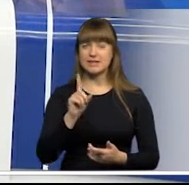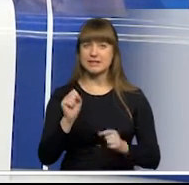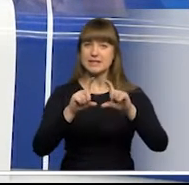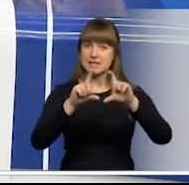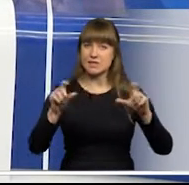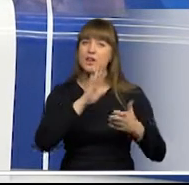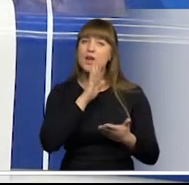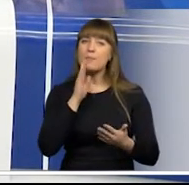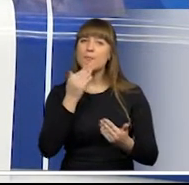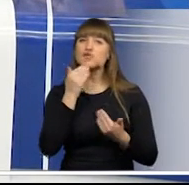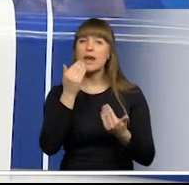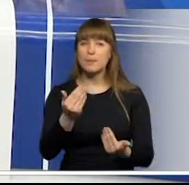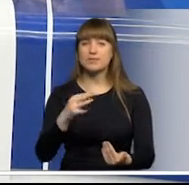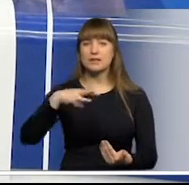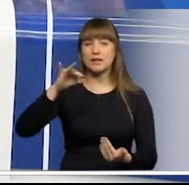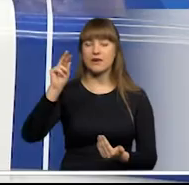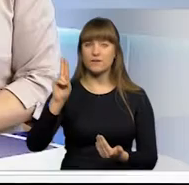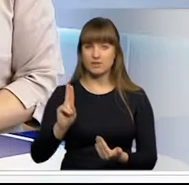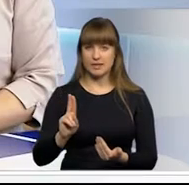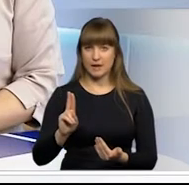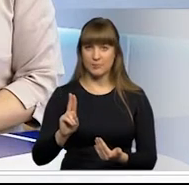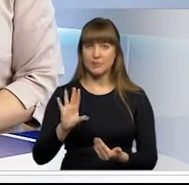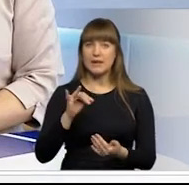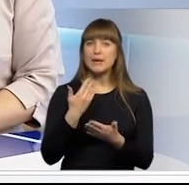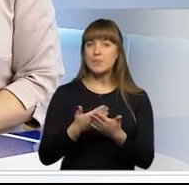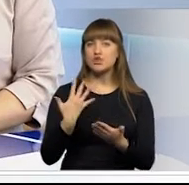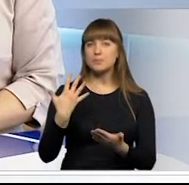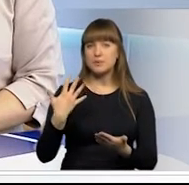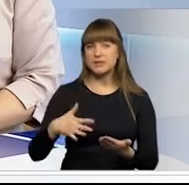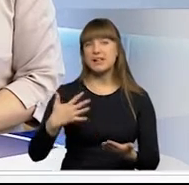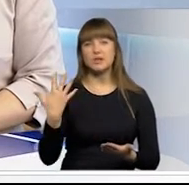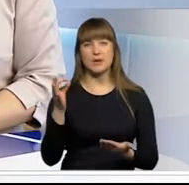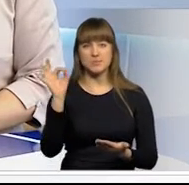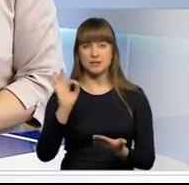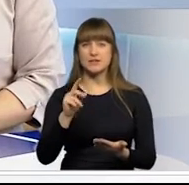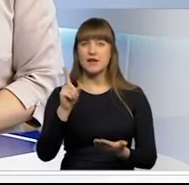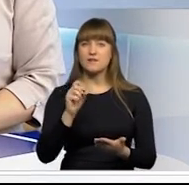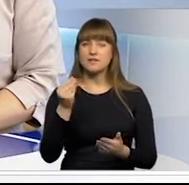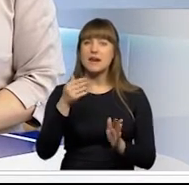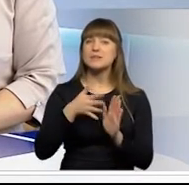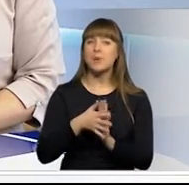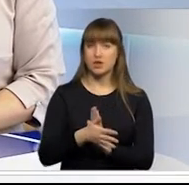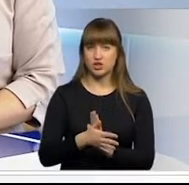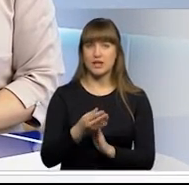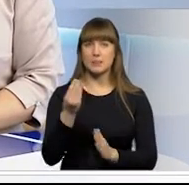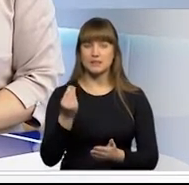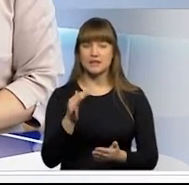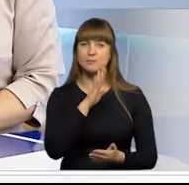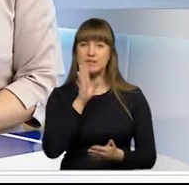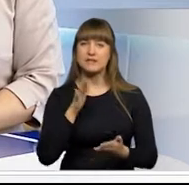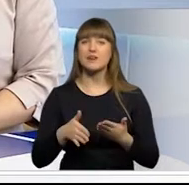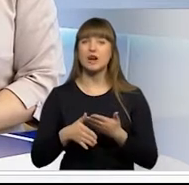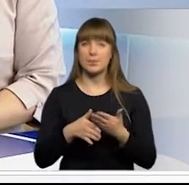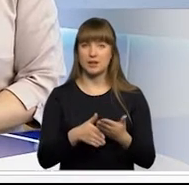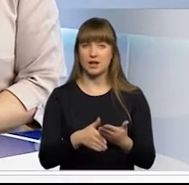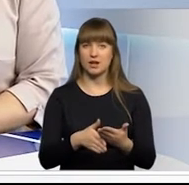почти 55% за распоряжением средств материнского капитала. То есть практически половина мамочек обратилась к